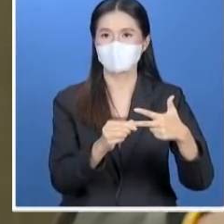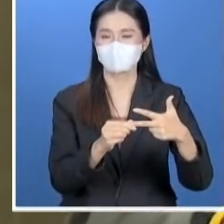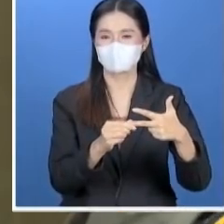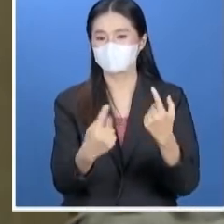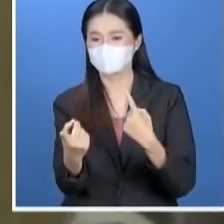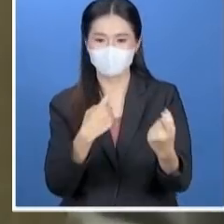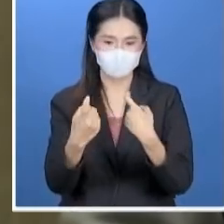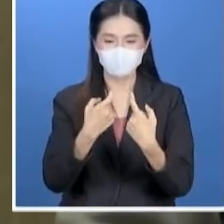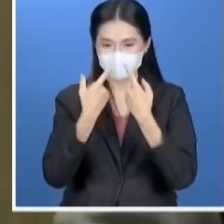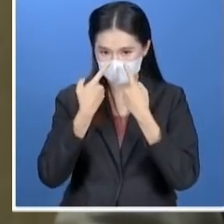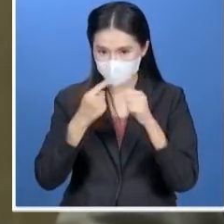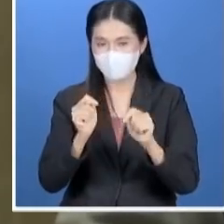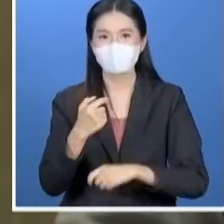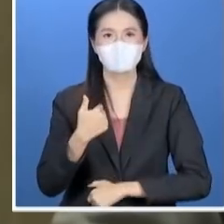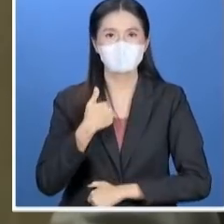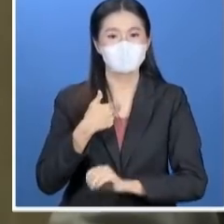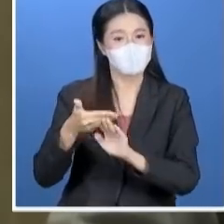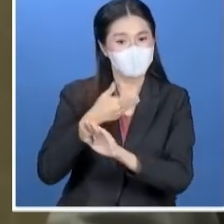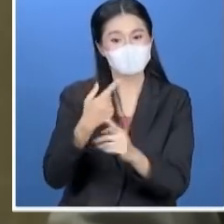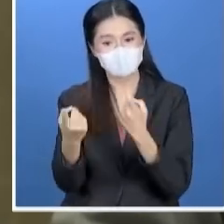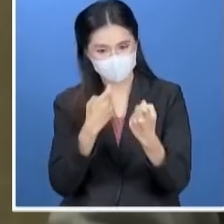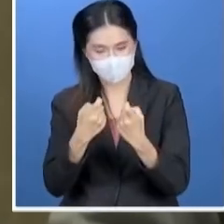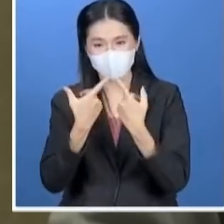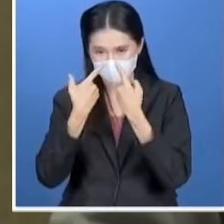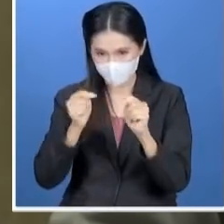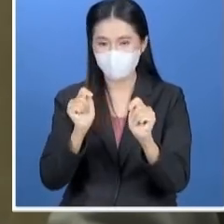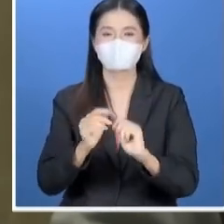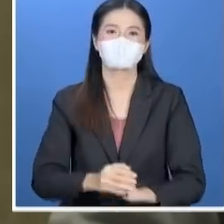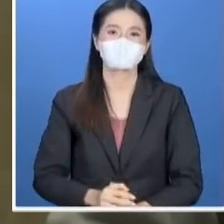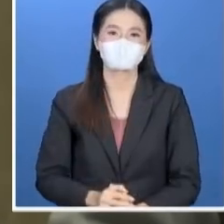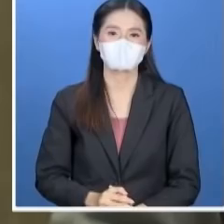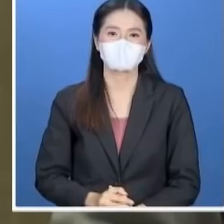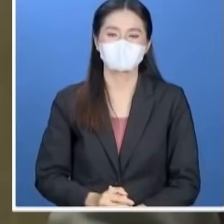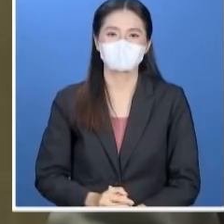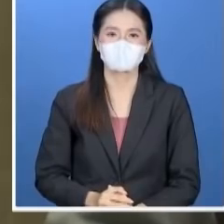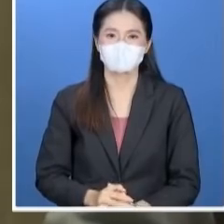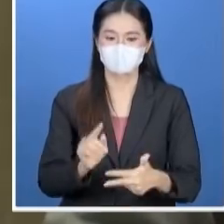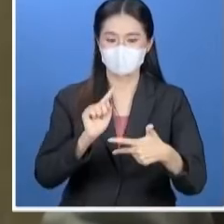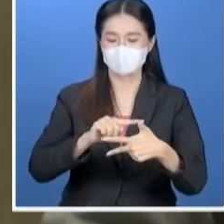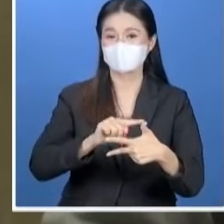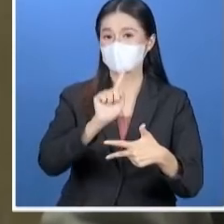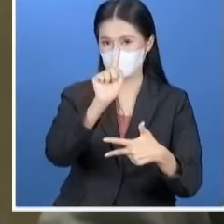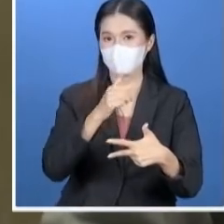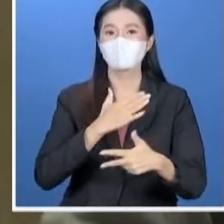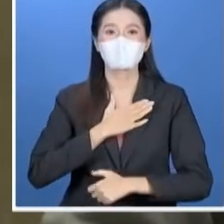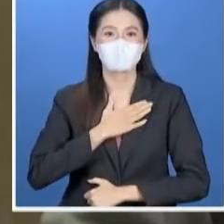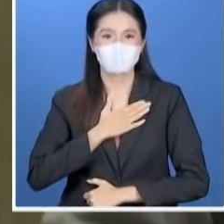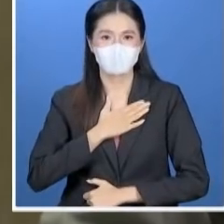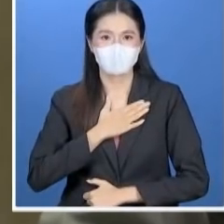ข้อซักถามกรณีที่มีเหตุข้อสงสัยเพิ่มเติมนะครับฉะนั้นระดับแรกนะครับผมขออนุญ